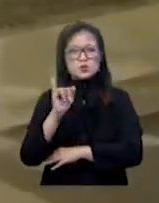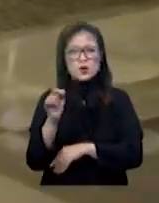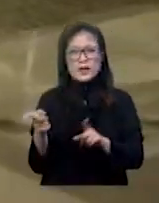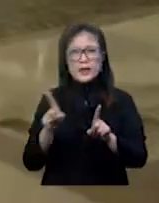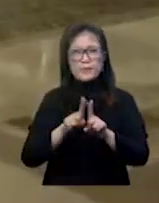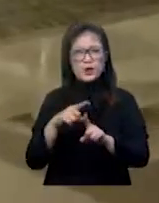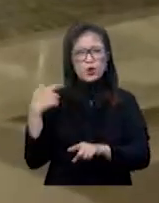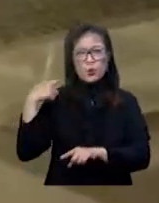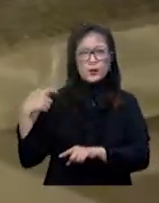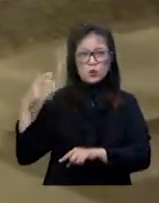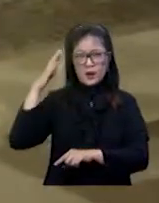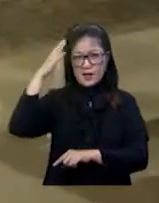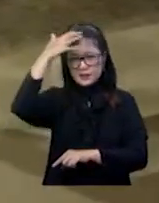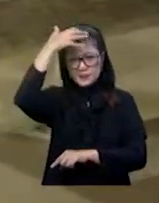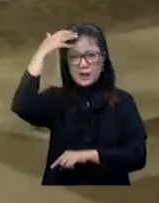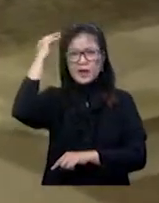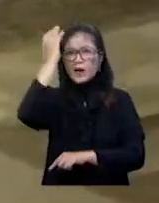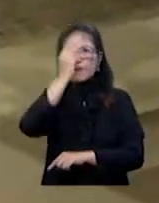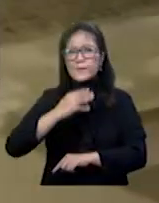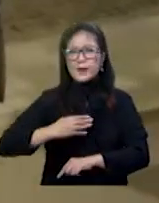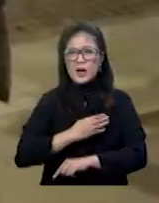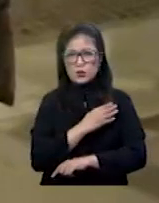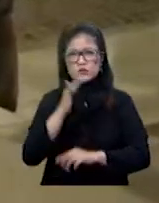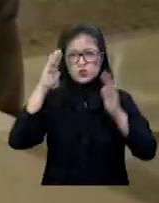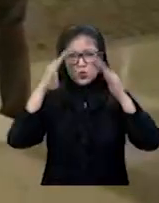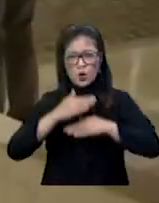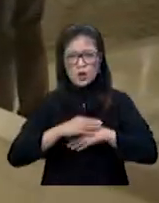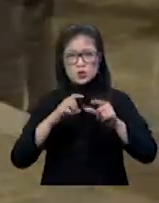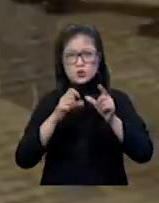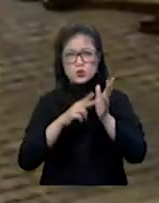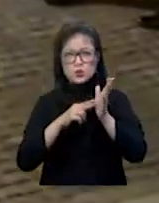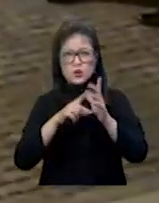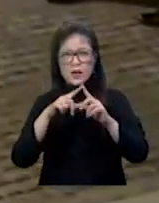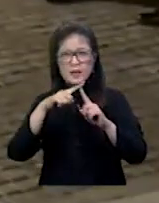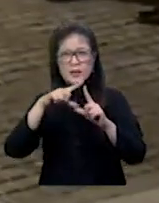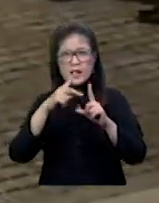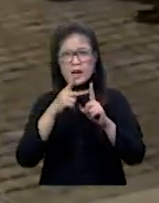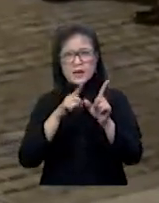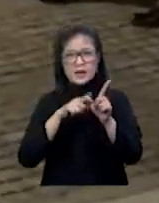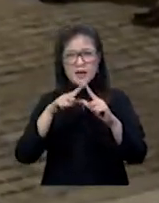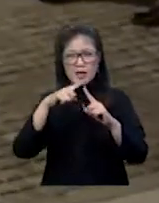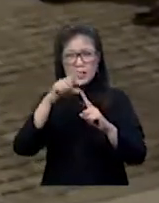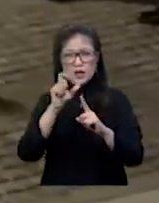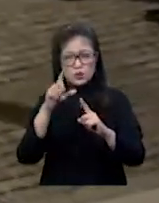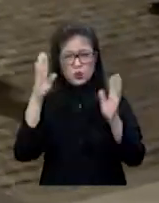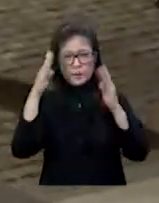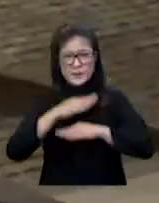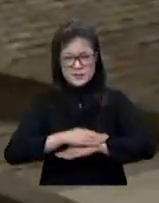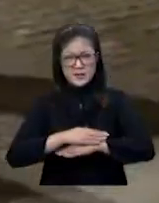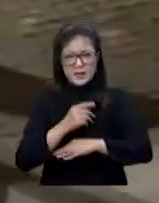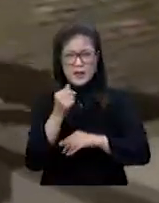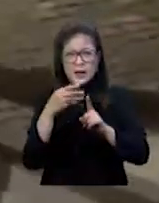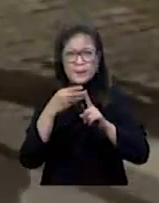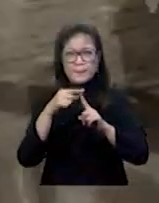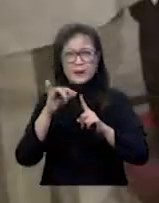Tengah Ganjar pranowo Ma'ruf Amin juga melakukan salat Sunnah tahiyatul masjid dan qobliyah subuh di Masjid replika Grand